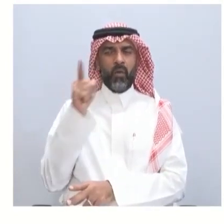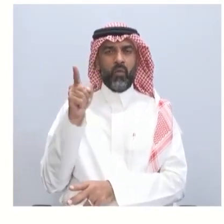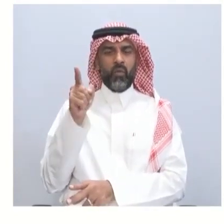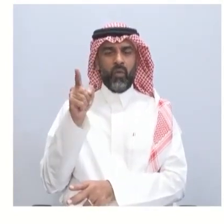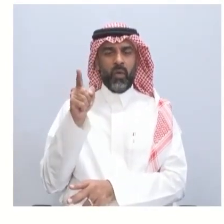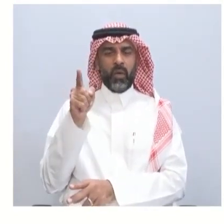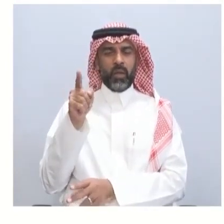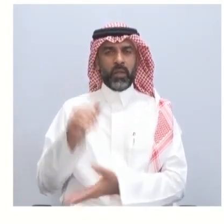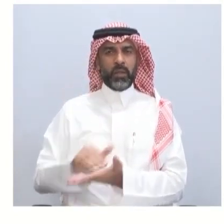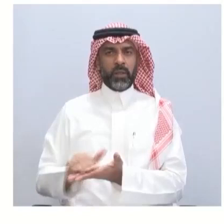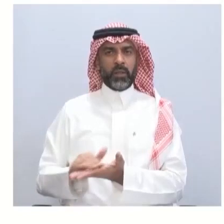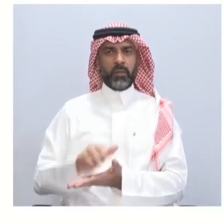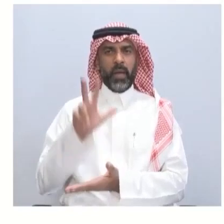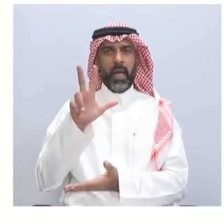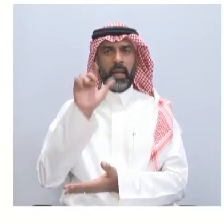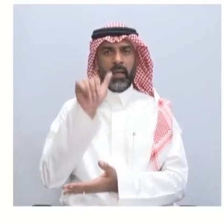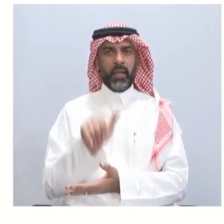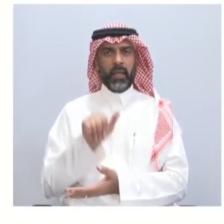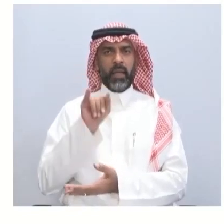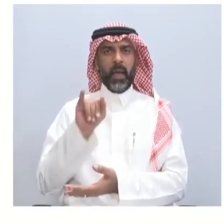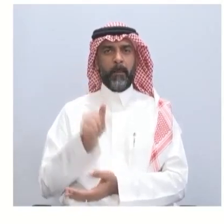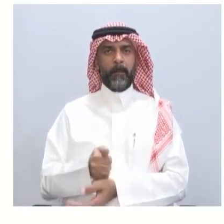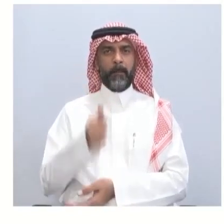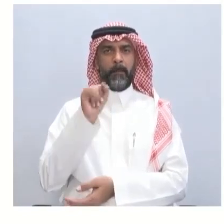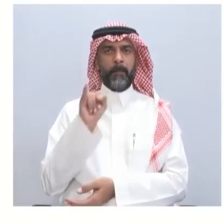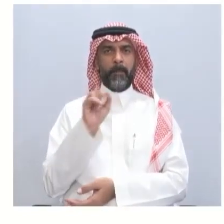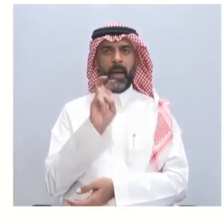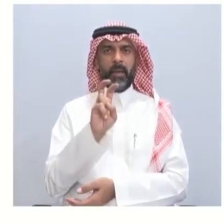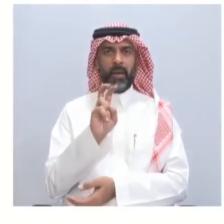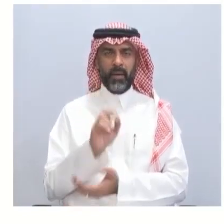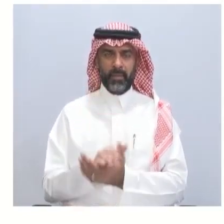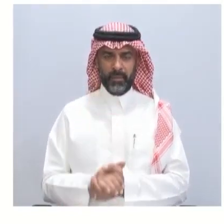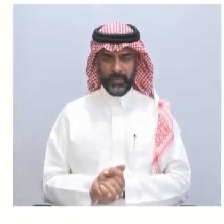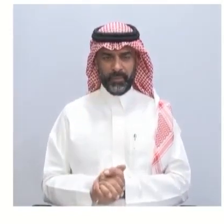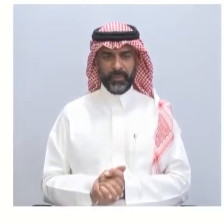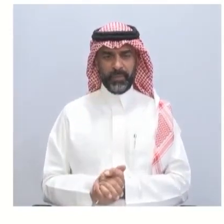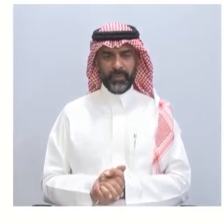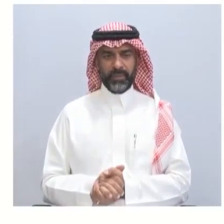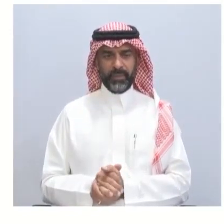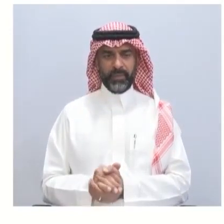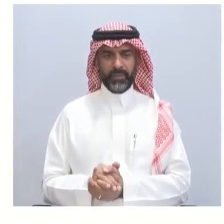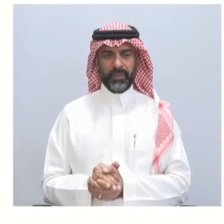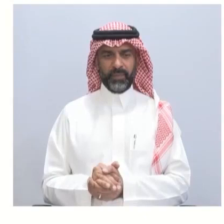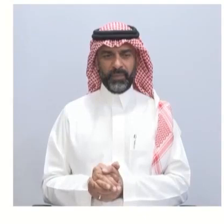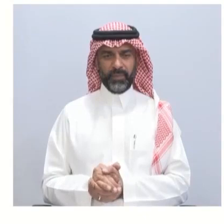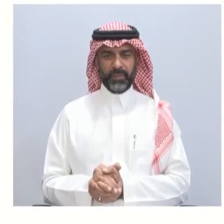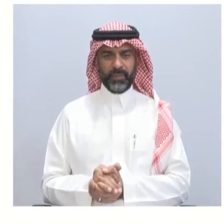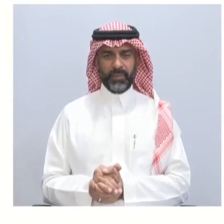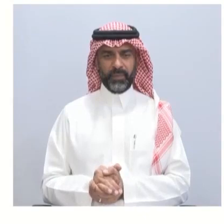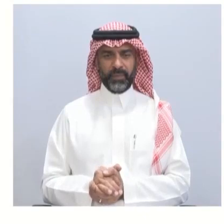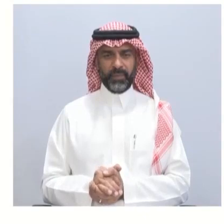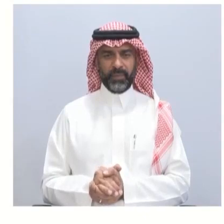قاعده اليمامه عند كل من كتب عن اليمامه من المؤرخين امتدادا